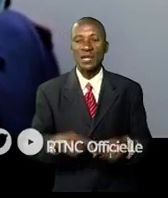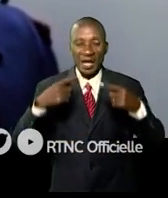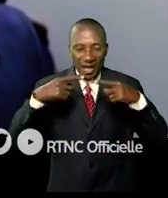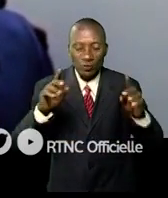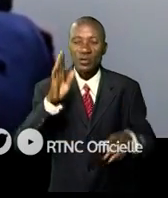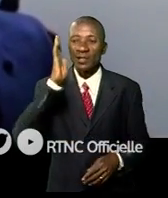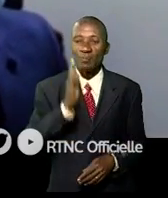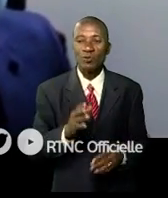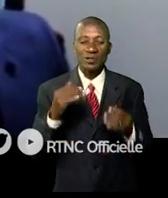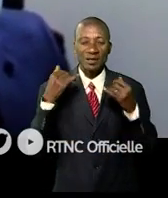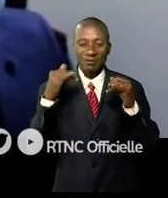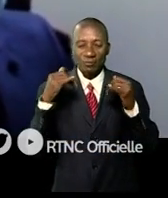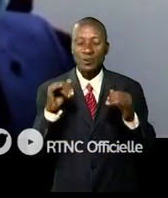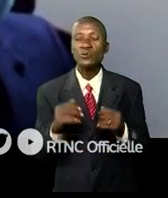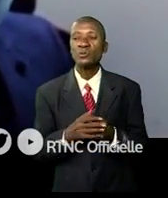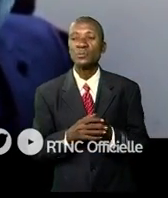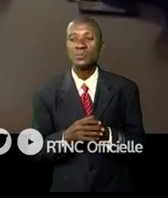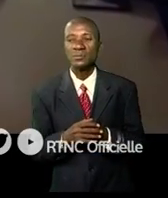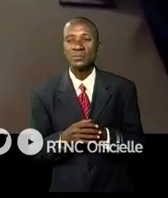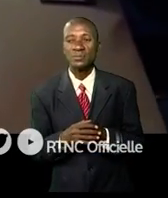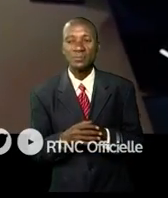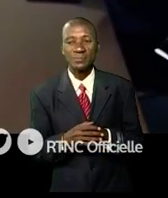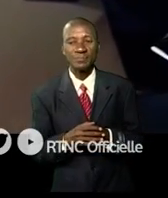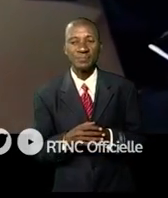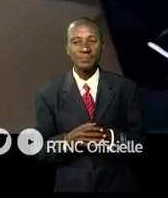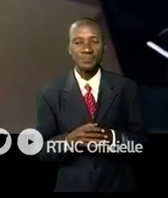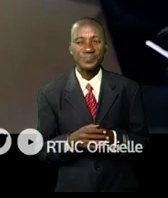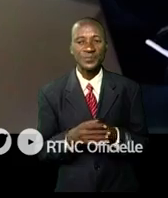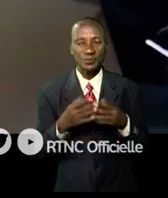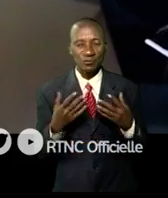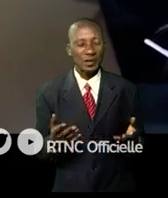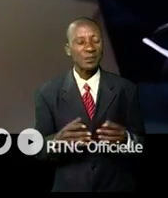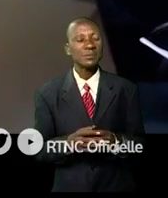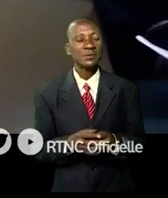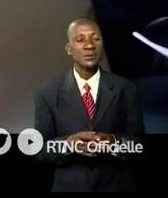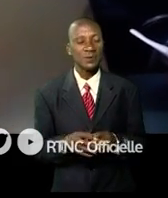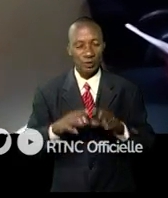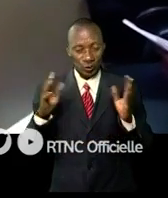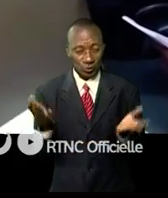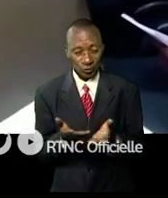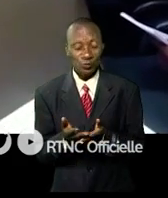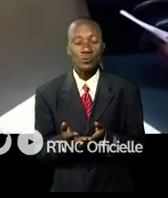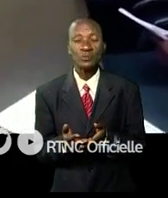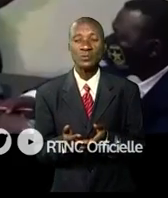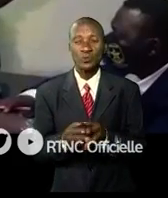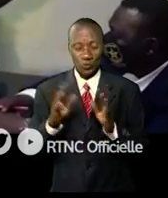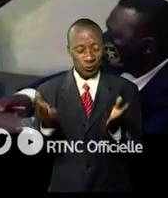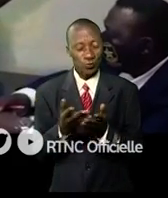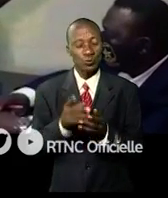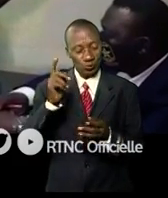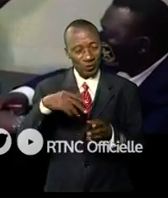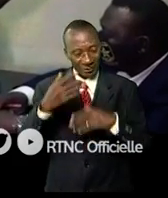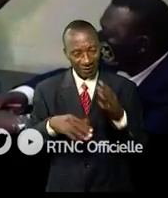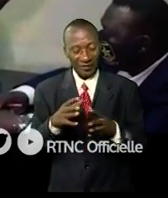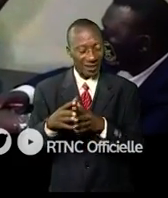bien informés. C'est pour ça qu'on était venu voir le général. L'appropriation de tous les aspects positifs de cette socialisation grâce à la lutte